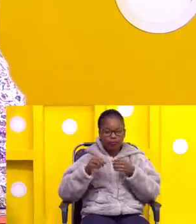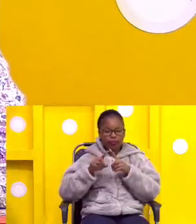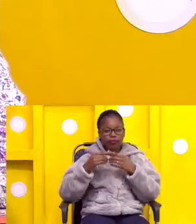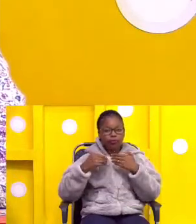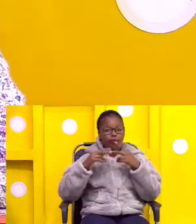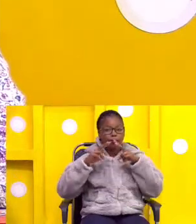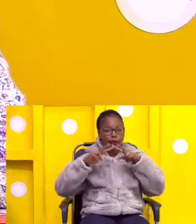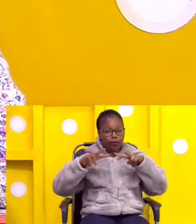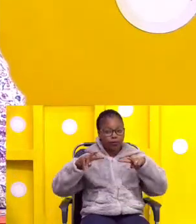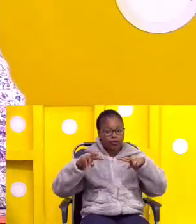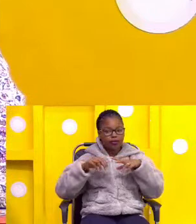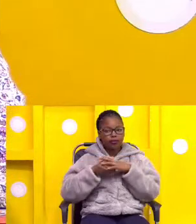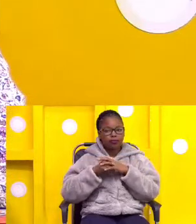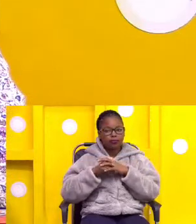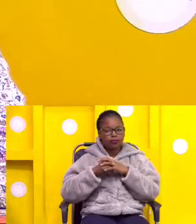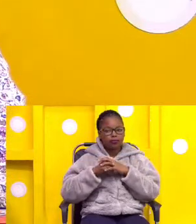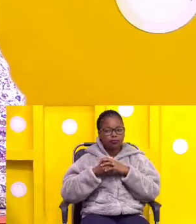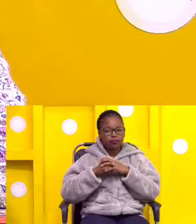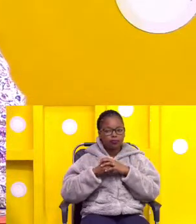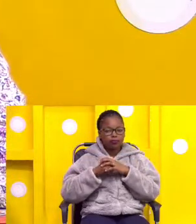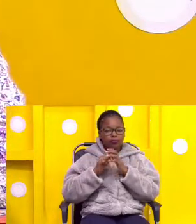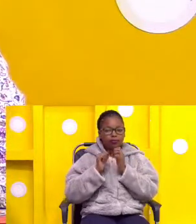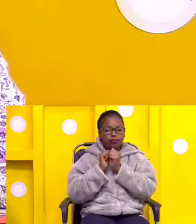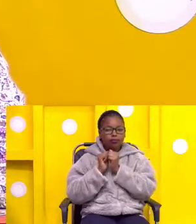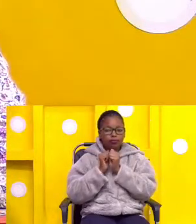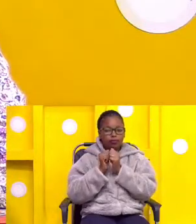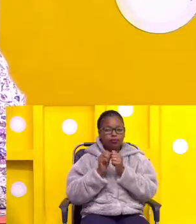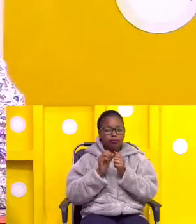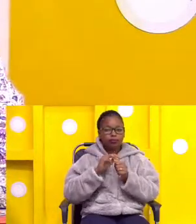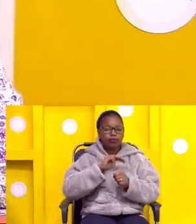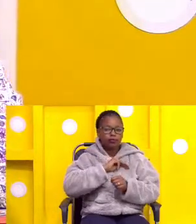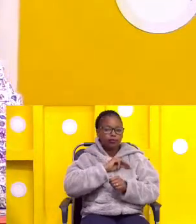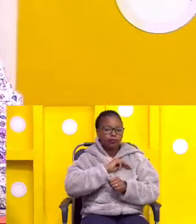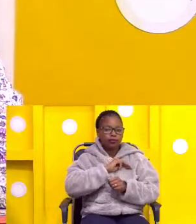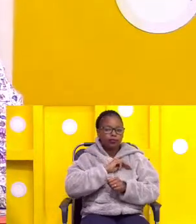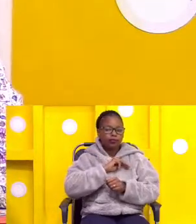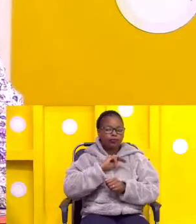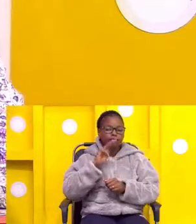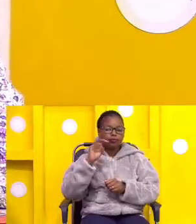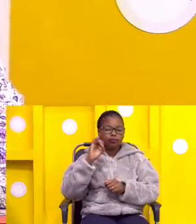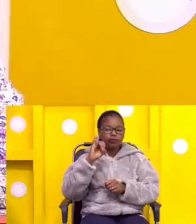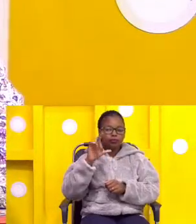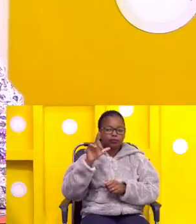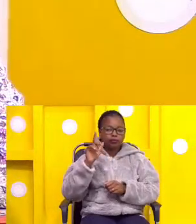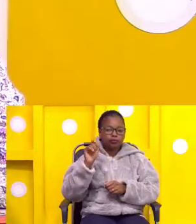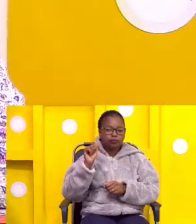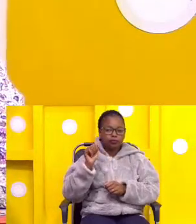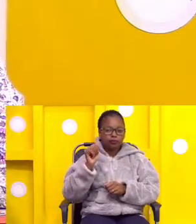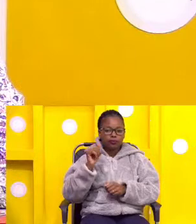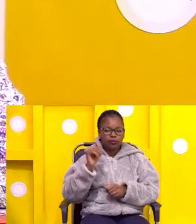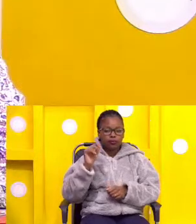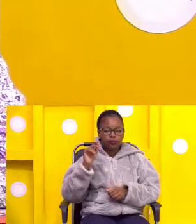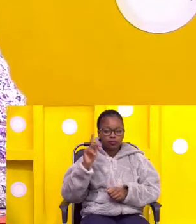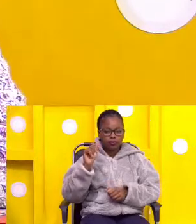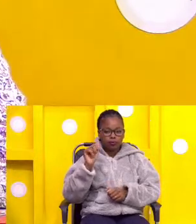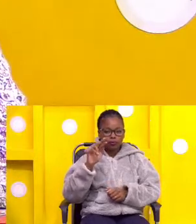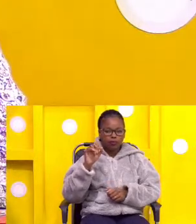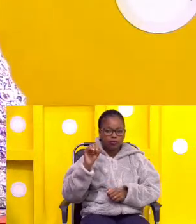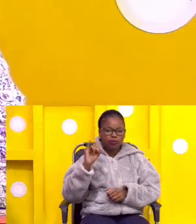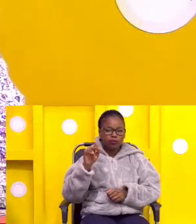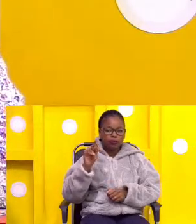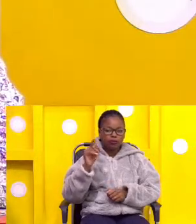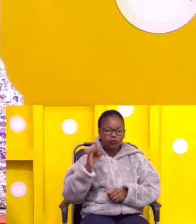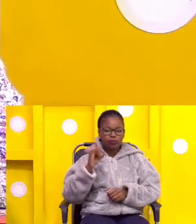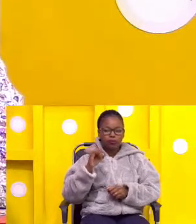na thayo tuli na Milka Kariuki na DJ Kevis nio tuli na uthini